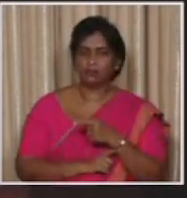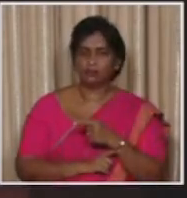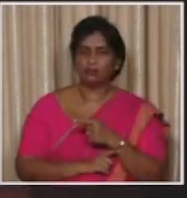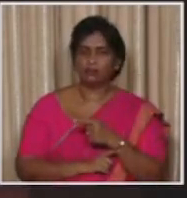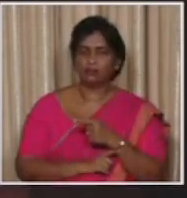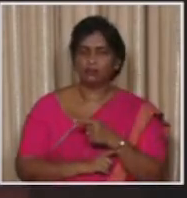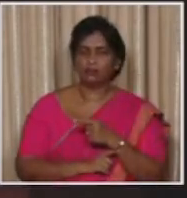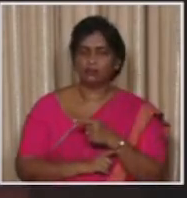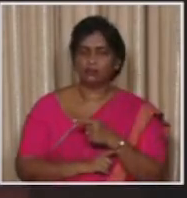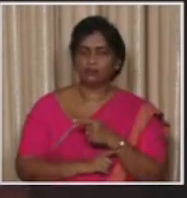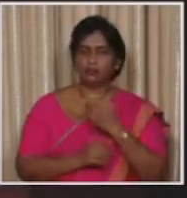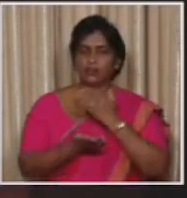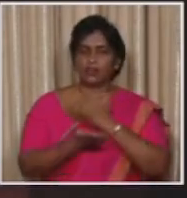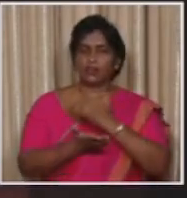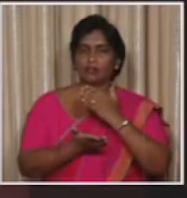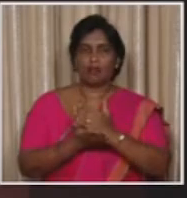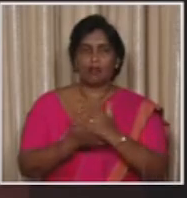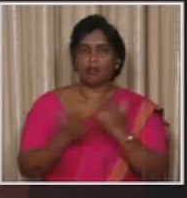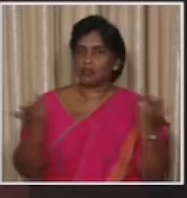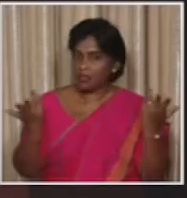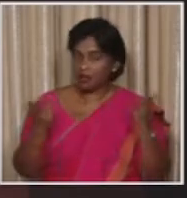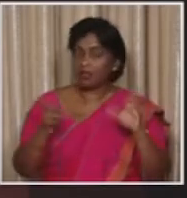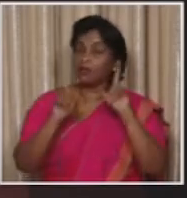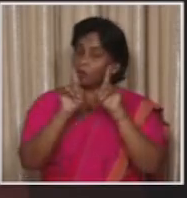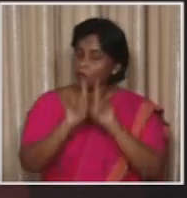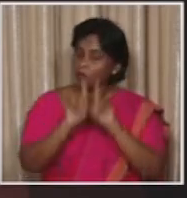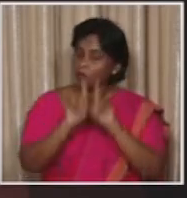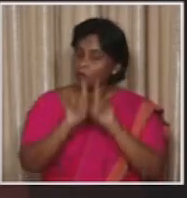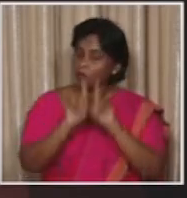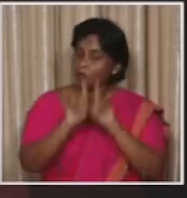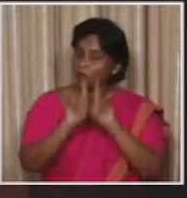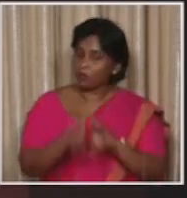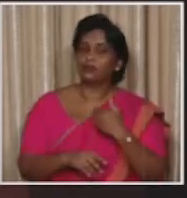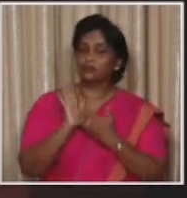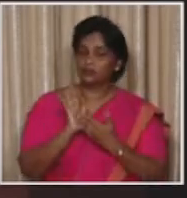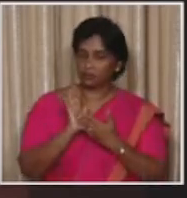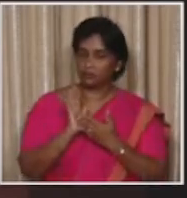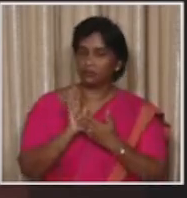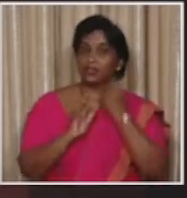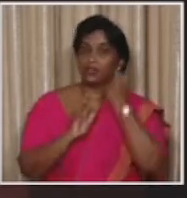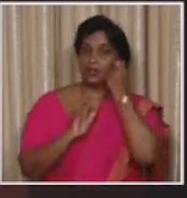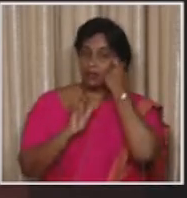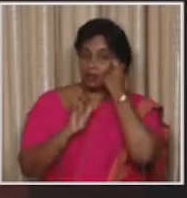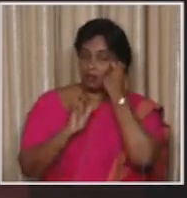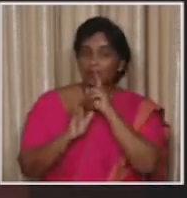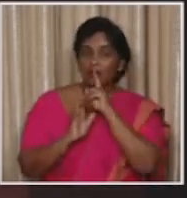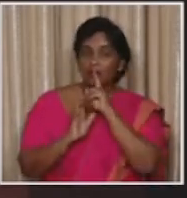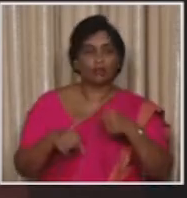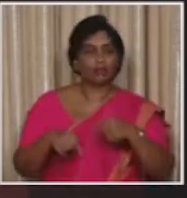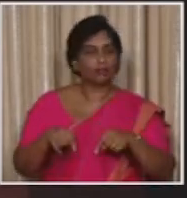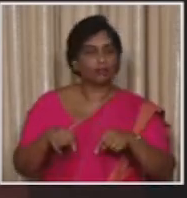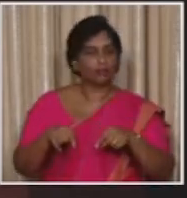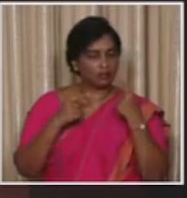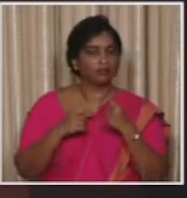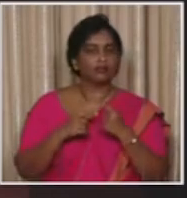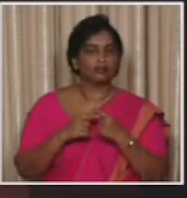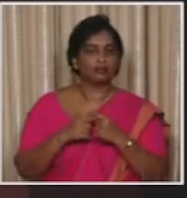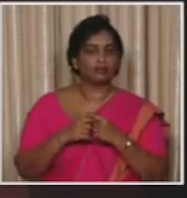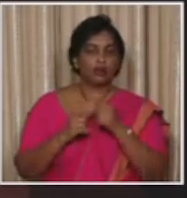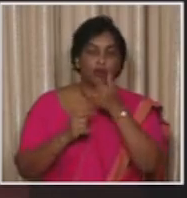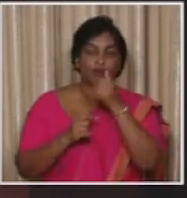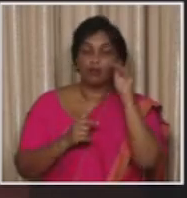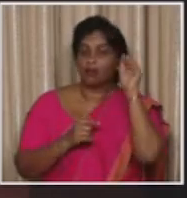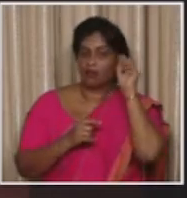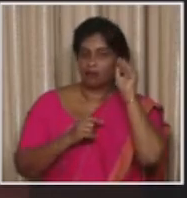බාධා කිසිවක් ආවේ නැහැ. මේ විදිහටම අපි මේ ඉදිරිපත් කරන යෝජනා සහ තර්කවලට